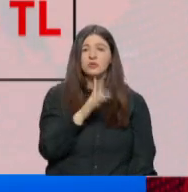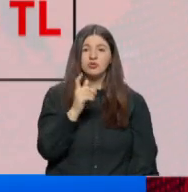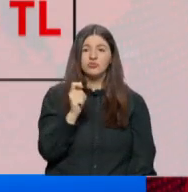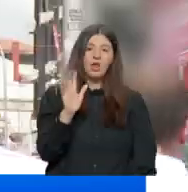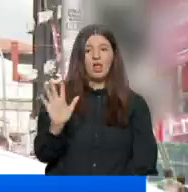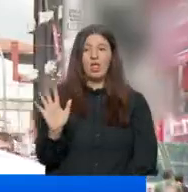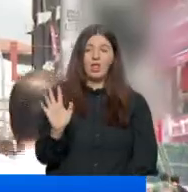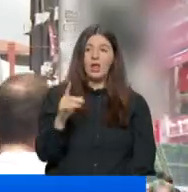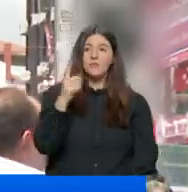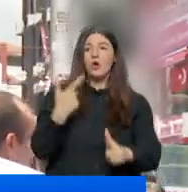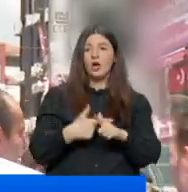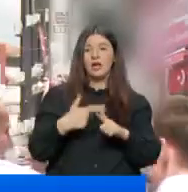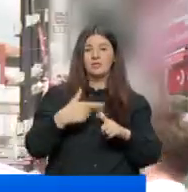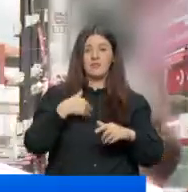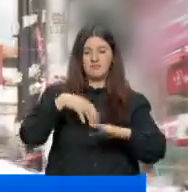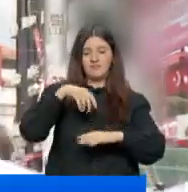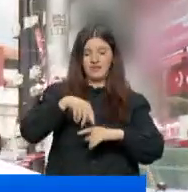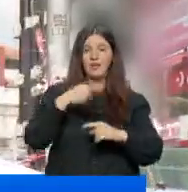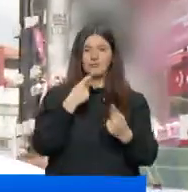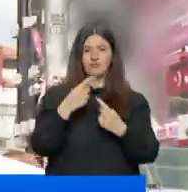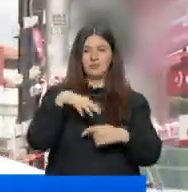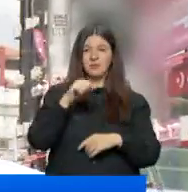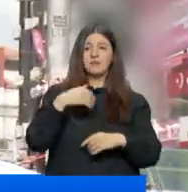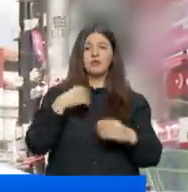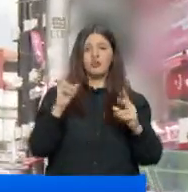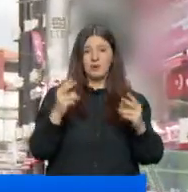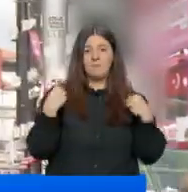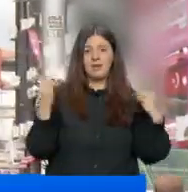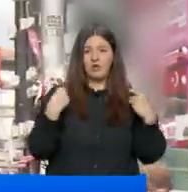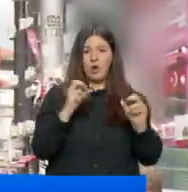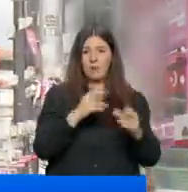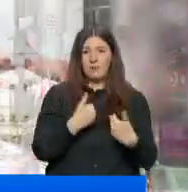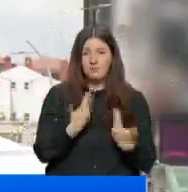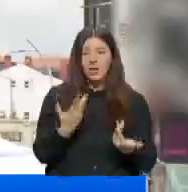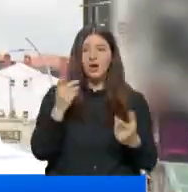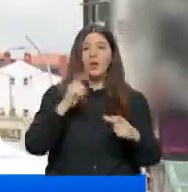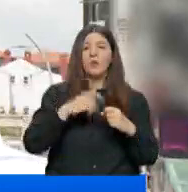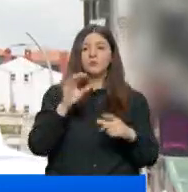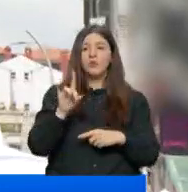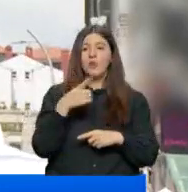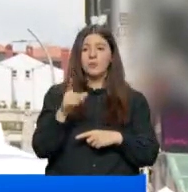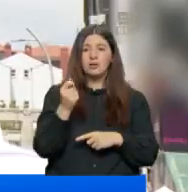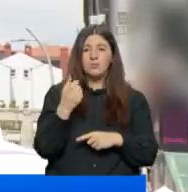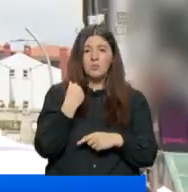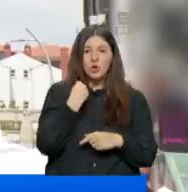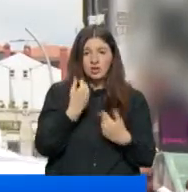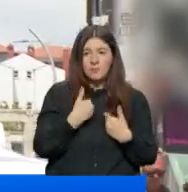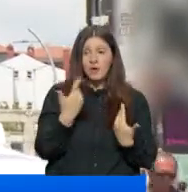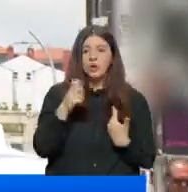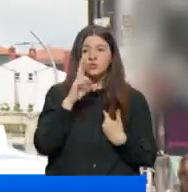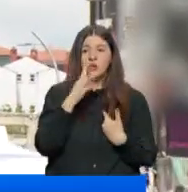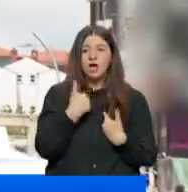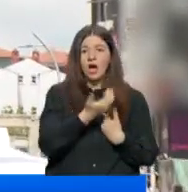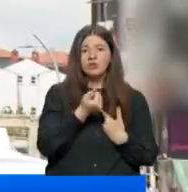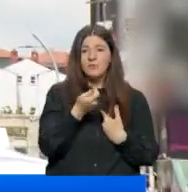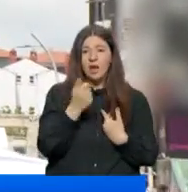lira bandında. Bir otelde resepsiyonist olarak çalışıyorum ben. Beden eğitimi öğretmeni mezunuyum. Atanamadım. Şu an 10.000 lira borçtayım. Ay sonunda